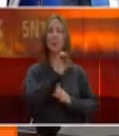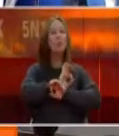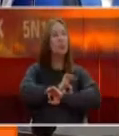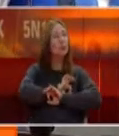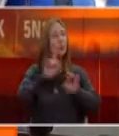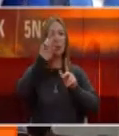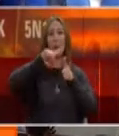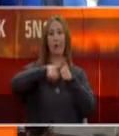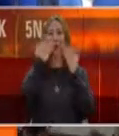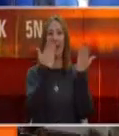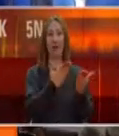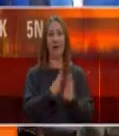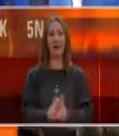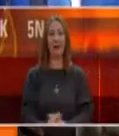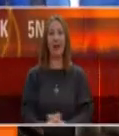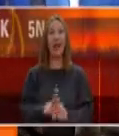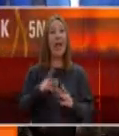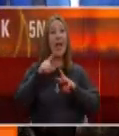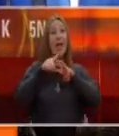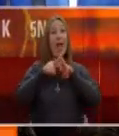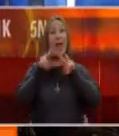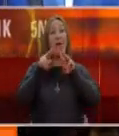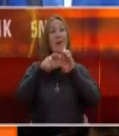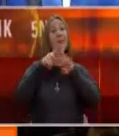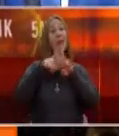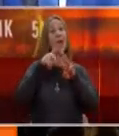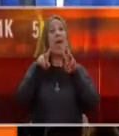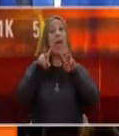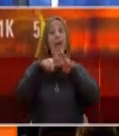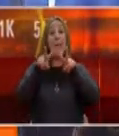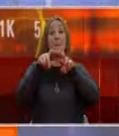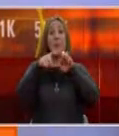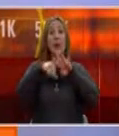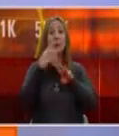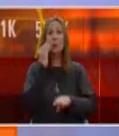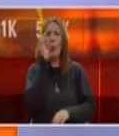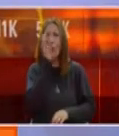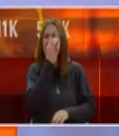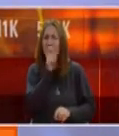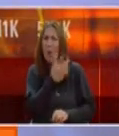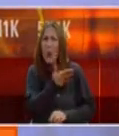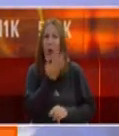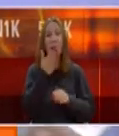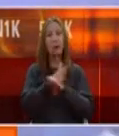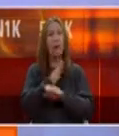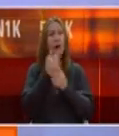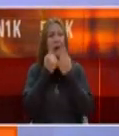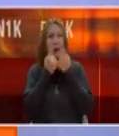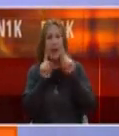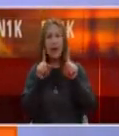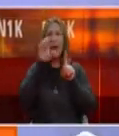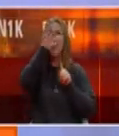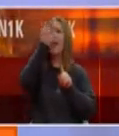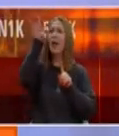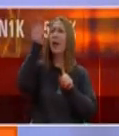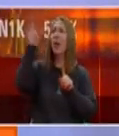bir proje. Emre Özgür'e ben söz vereceğim. Emre çok basit bir şey yapıyor aslında. Farklı Türkiye'nin farklı